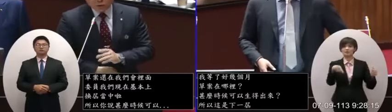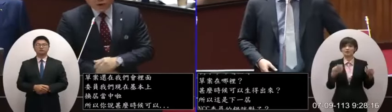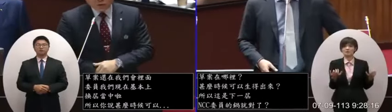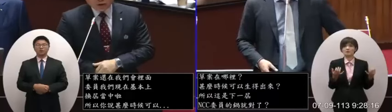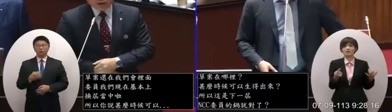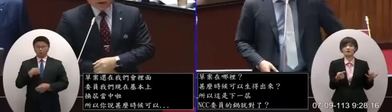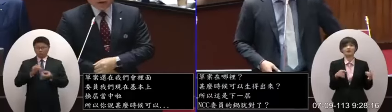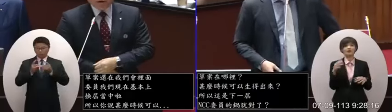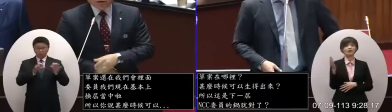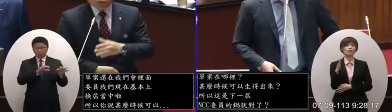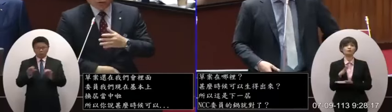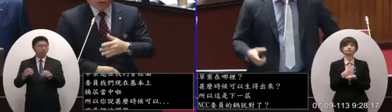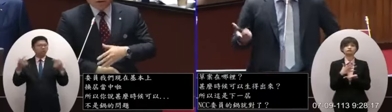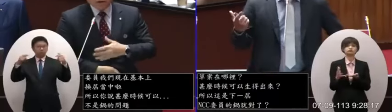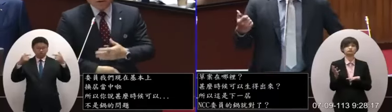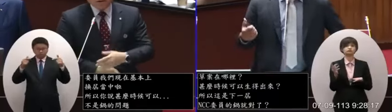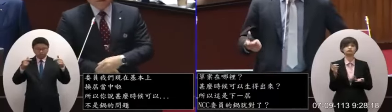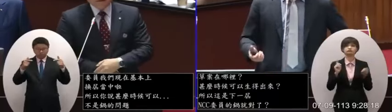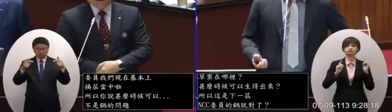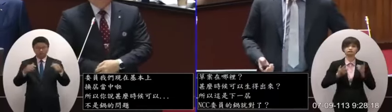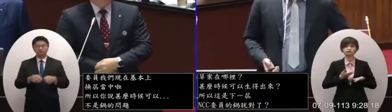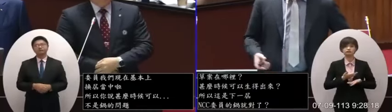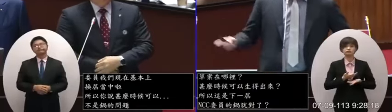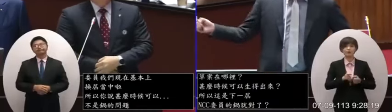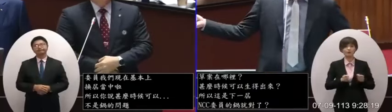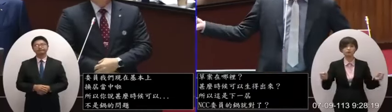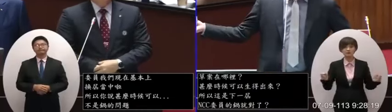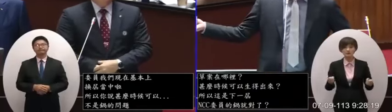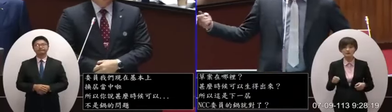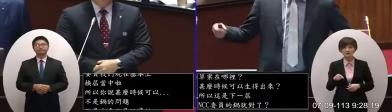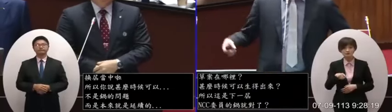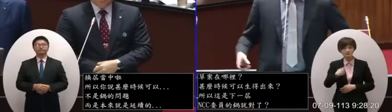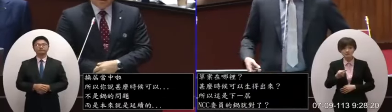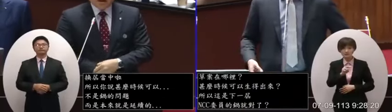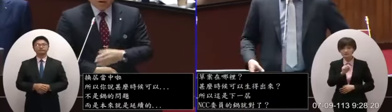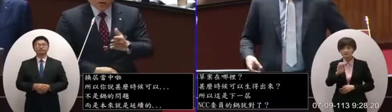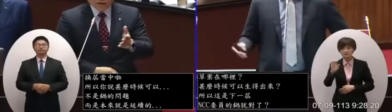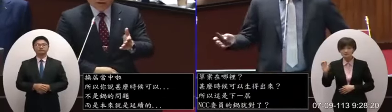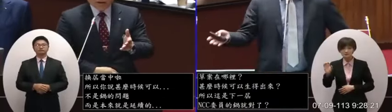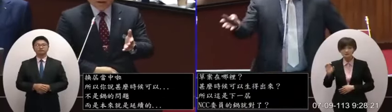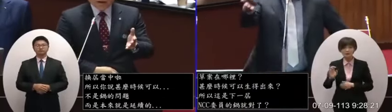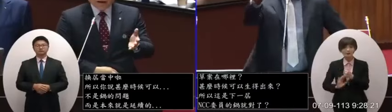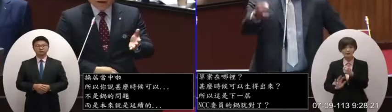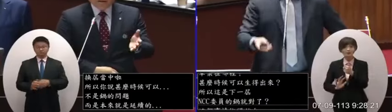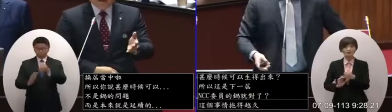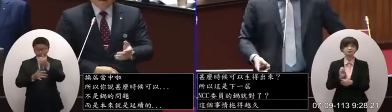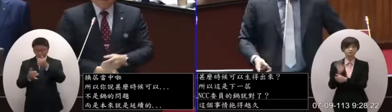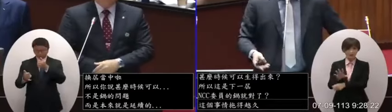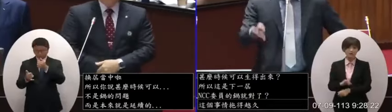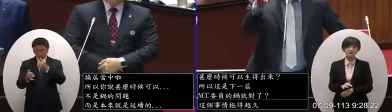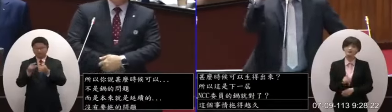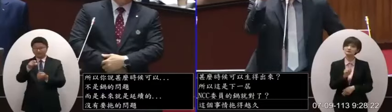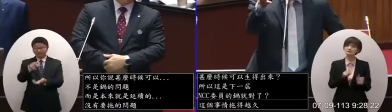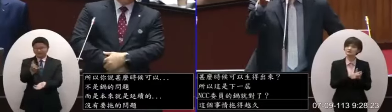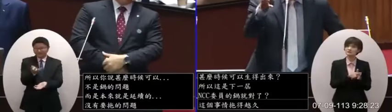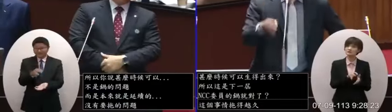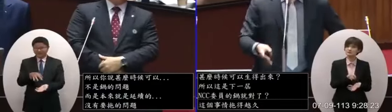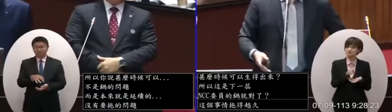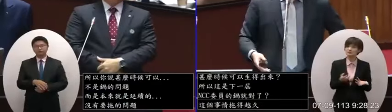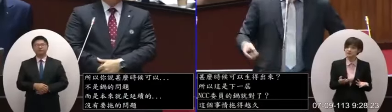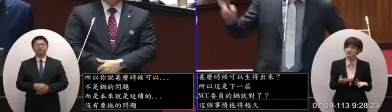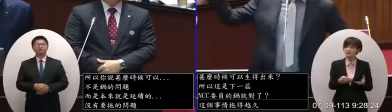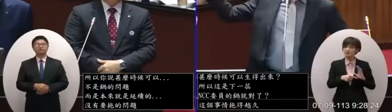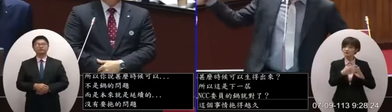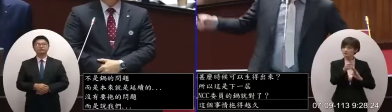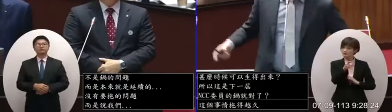没有要拖的问题，而是说 什么时候可以提出来，下一届 NCC 委员才知道。来， 你 请教院长，院长您认